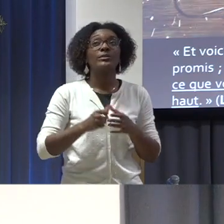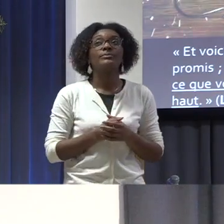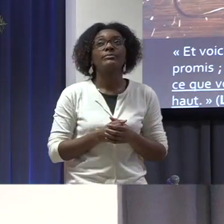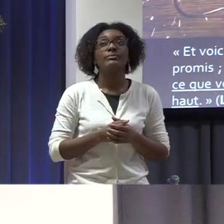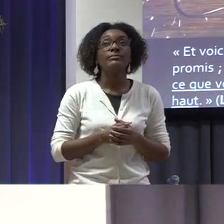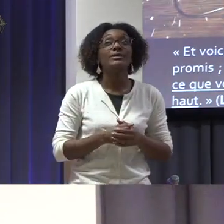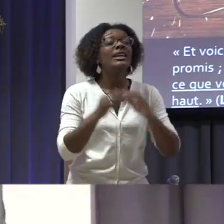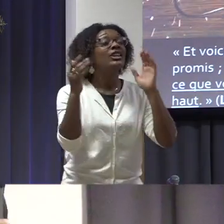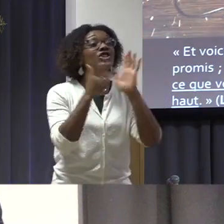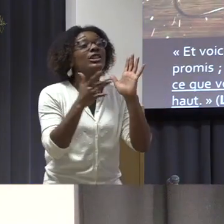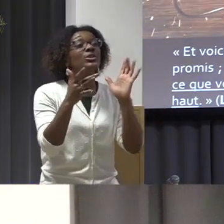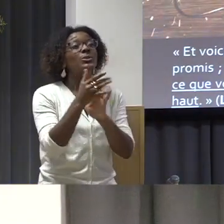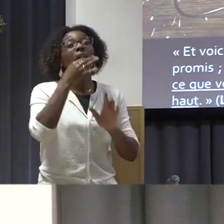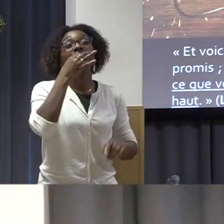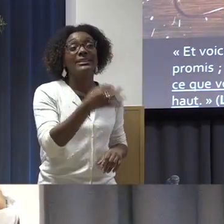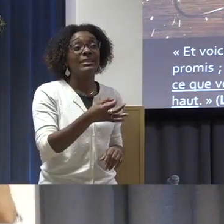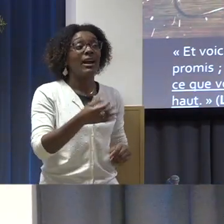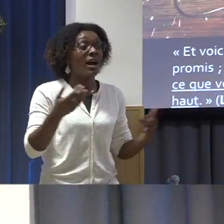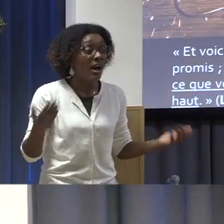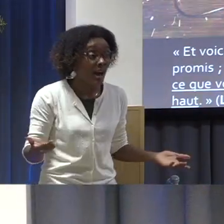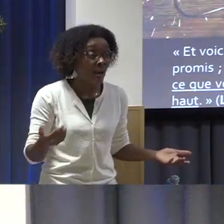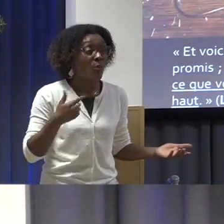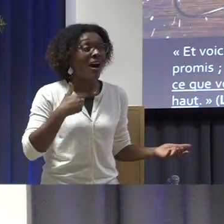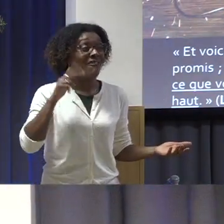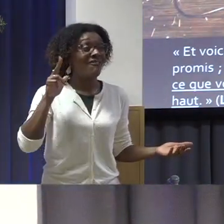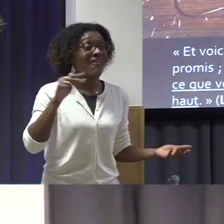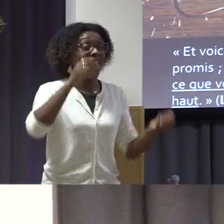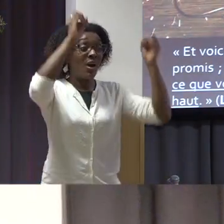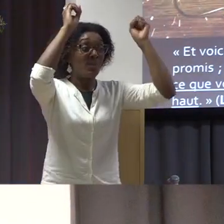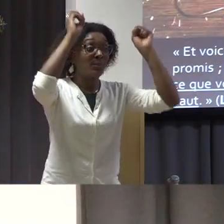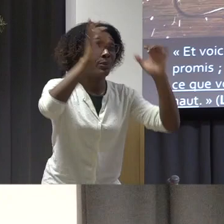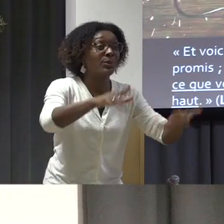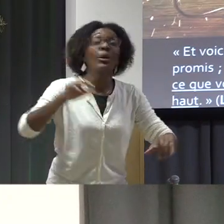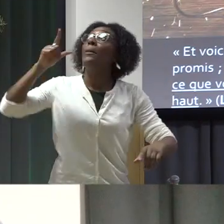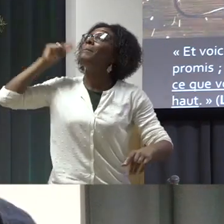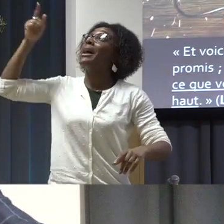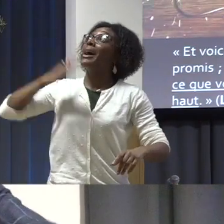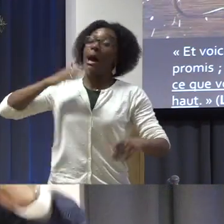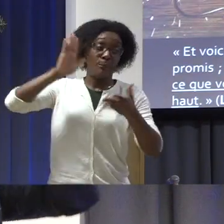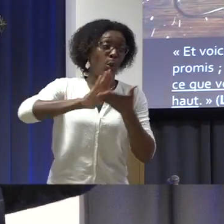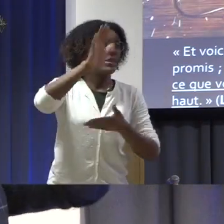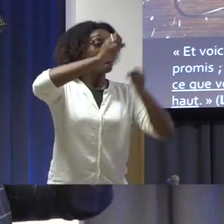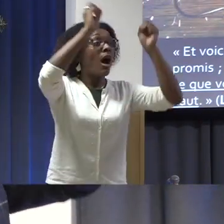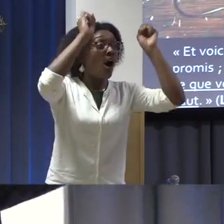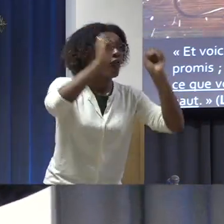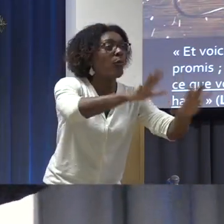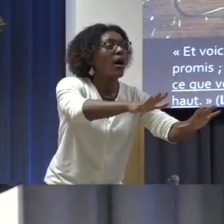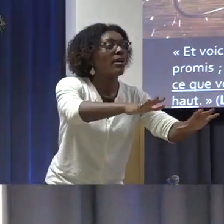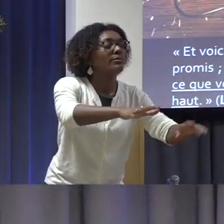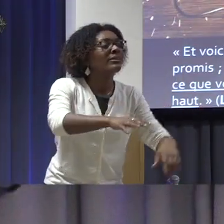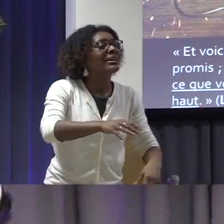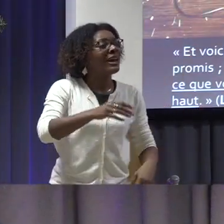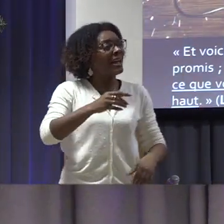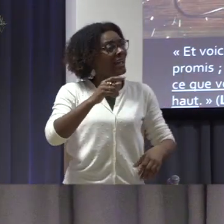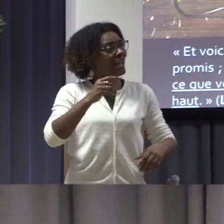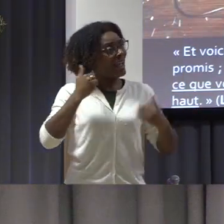père a promis être chrétien vive la fois c'est être dans la province des